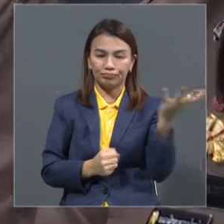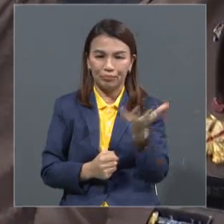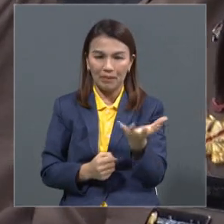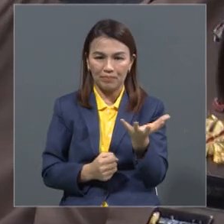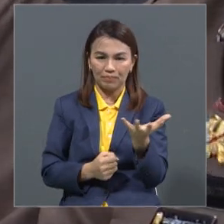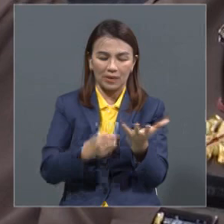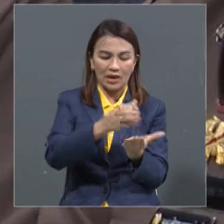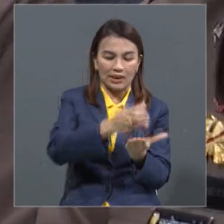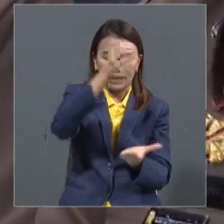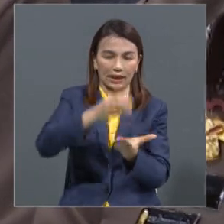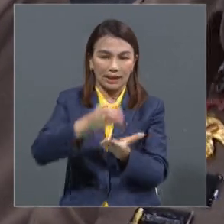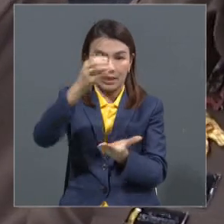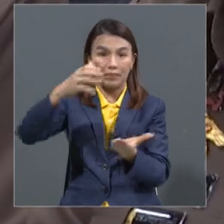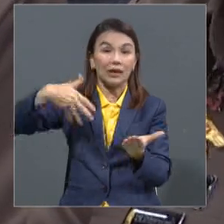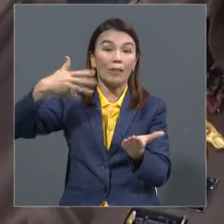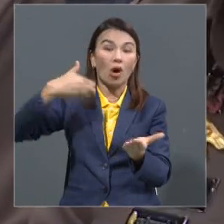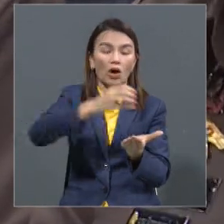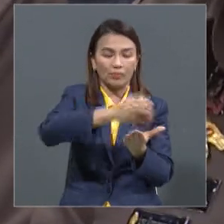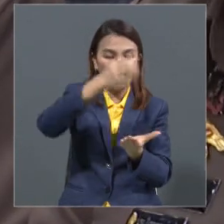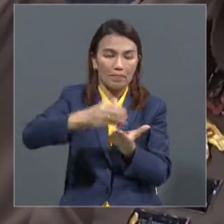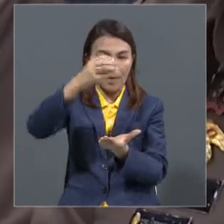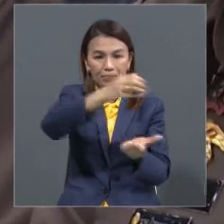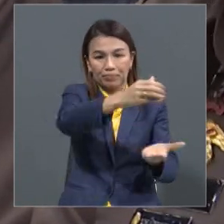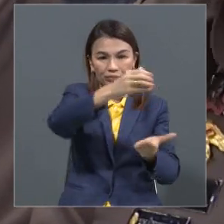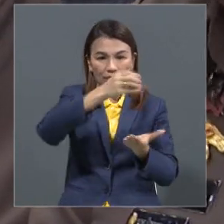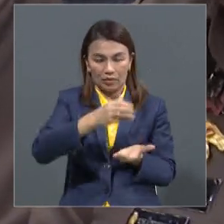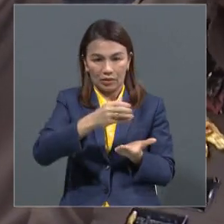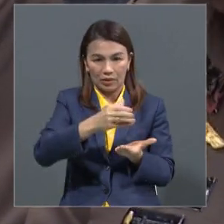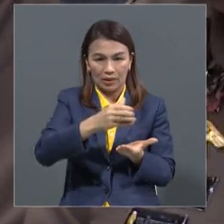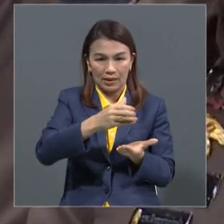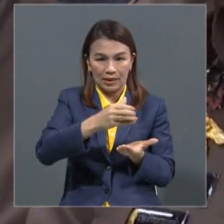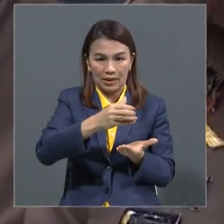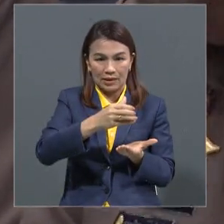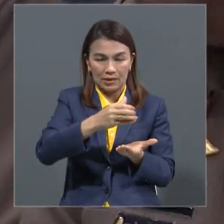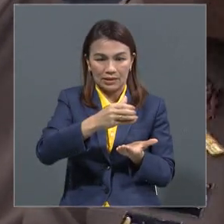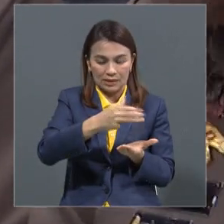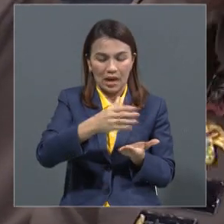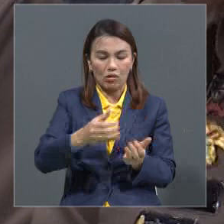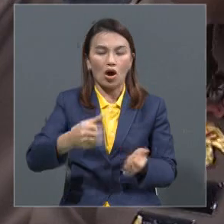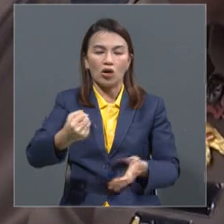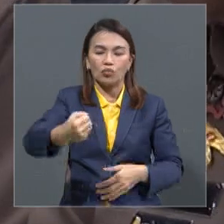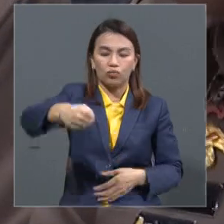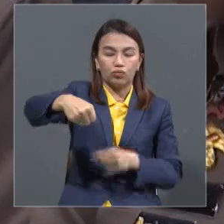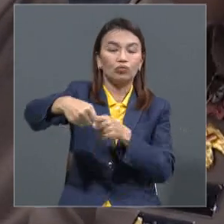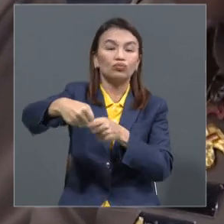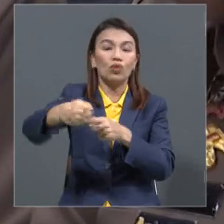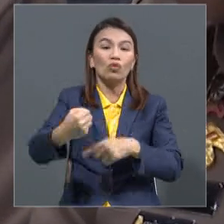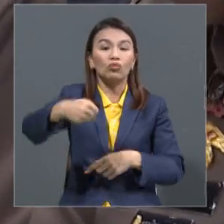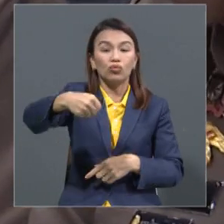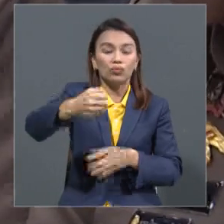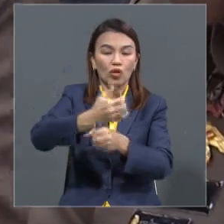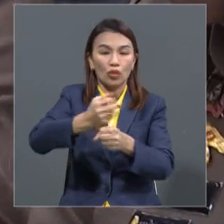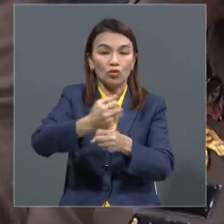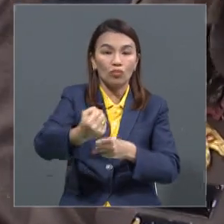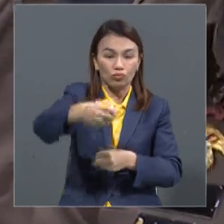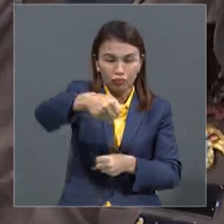ติดน้ำร้อน 2อันนะครับแล้วก็ถ้วยของอ่าโทษทีกานมแล้วก็ถ้วยกกาน้ำชา 2อันที่วาง